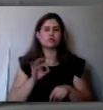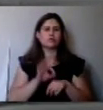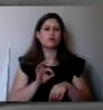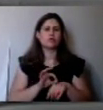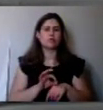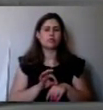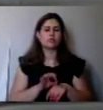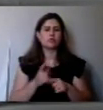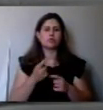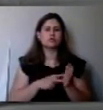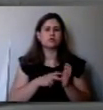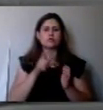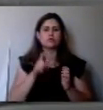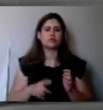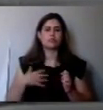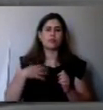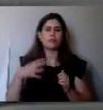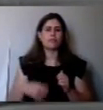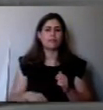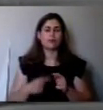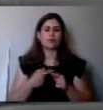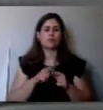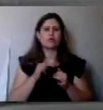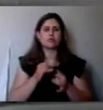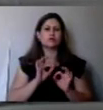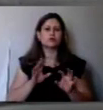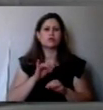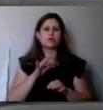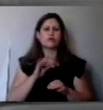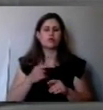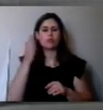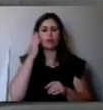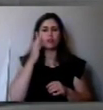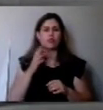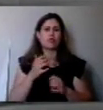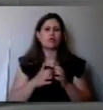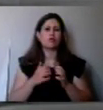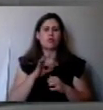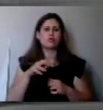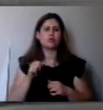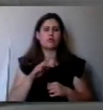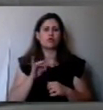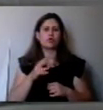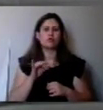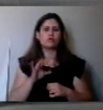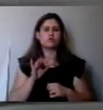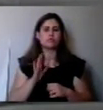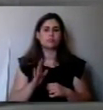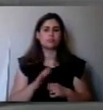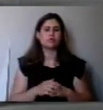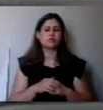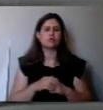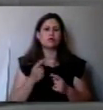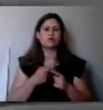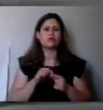інфікованою, 7 людей померли. Про це під час брифінгу розказав голова облдержадміністрації Юрій Гусів. З